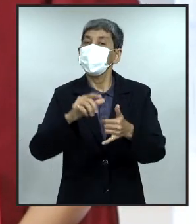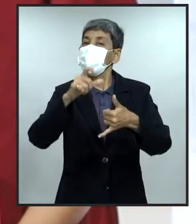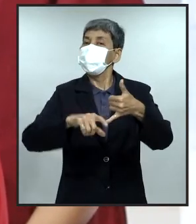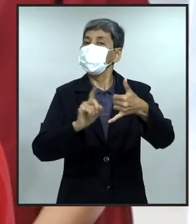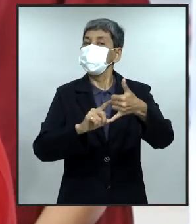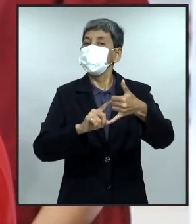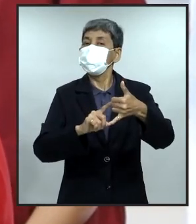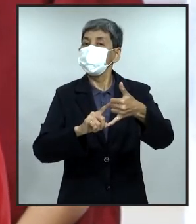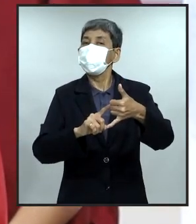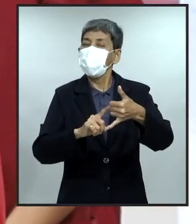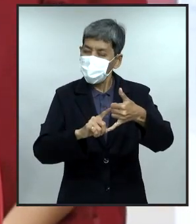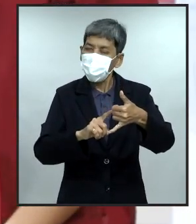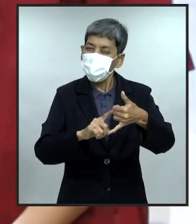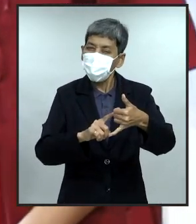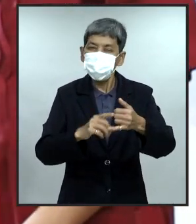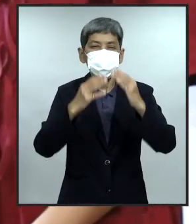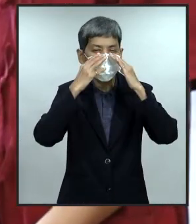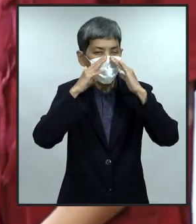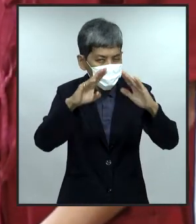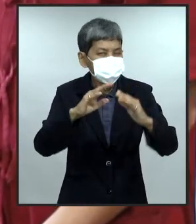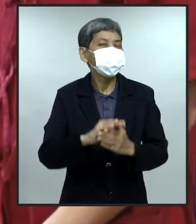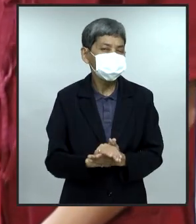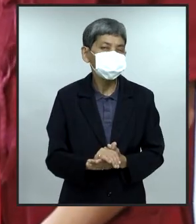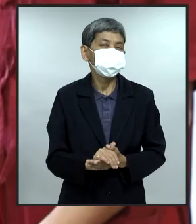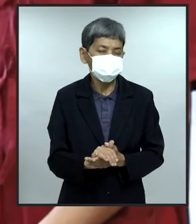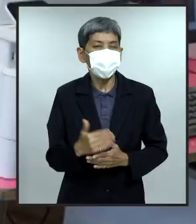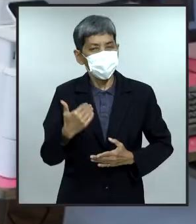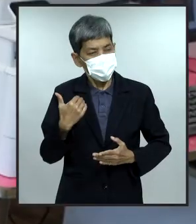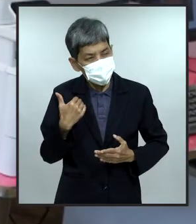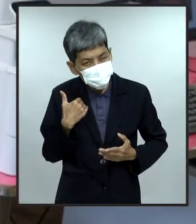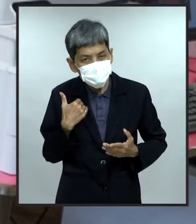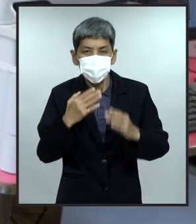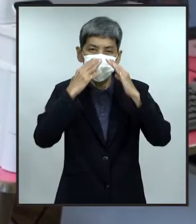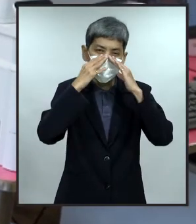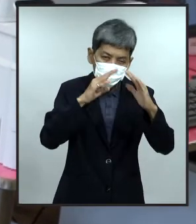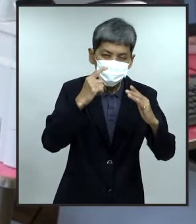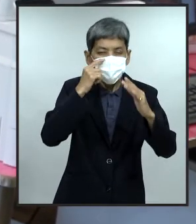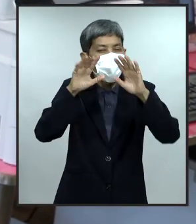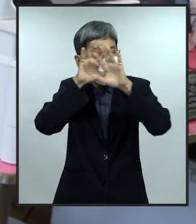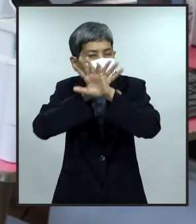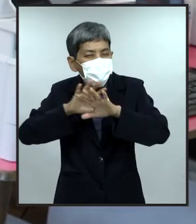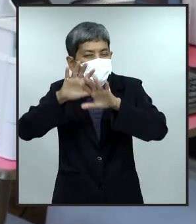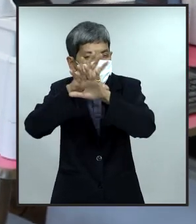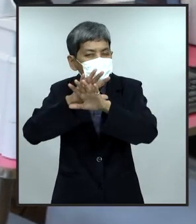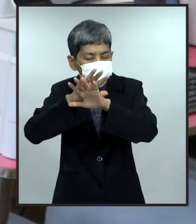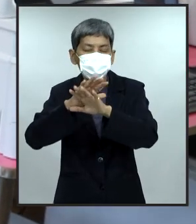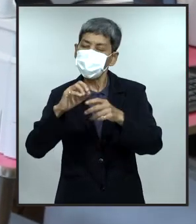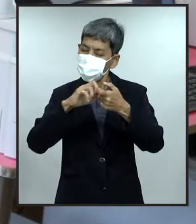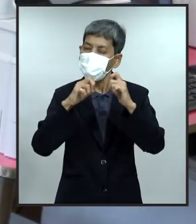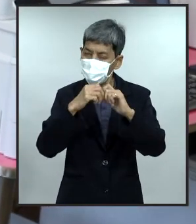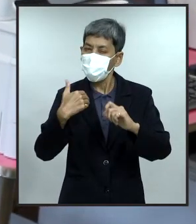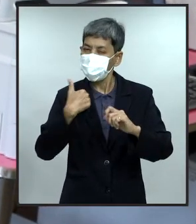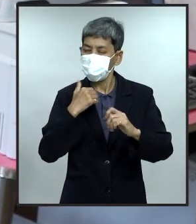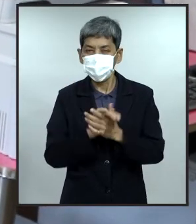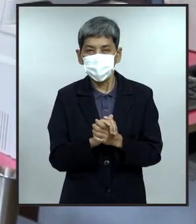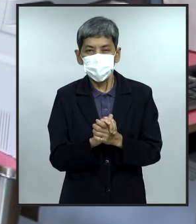ที่อาจจะมีพิการทางสายตาค่ะก็อาจจะมีทั้งตาบอดหรือสายตาเลือนลางค่ะก็ ็อาจจะมีปัญหาเรื่องการ